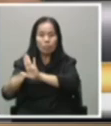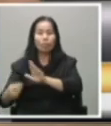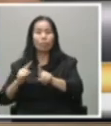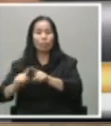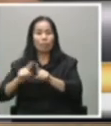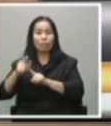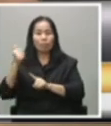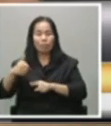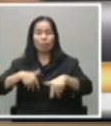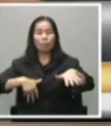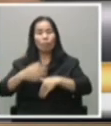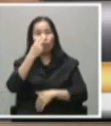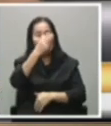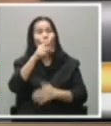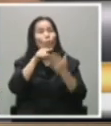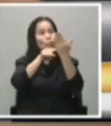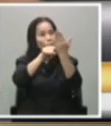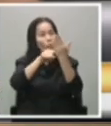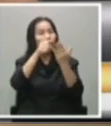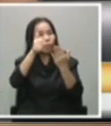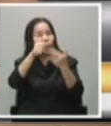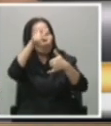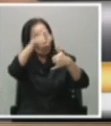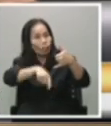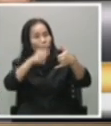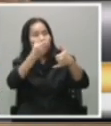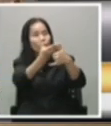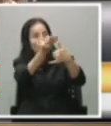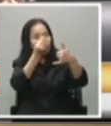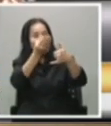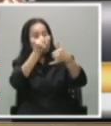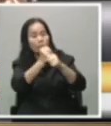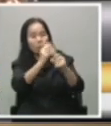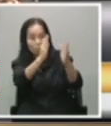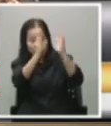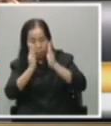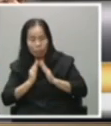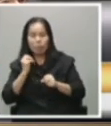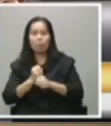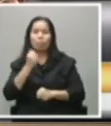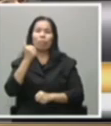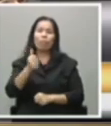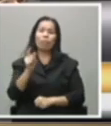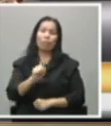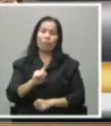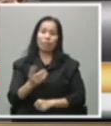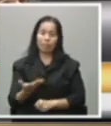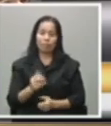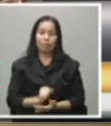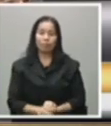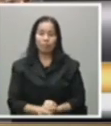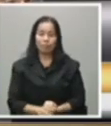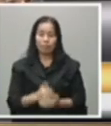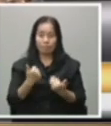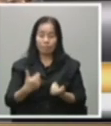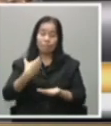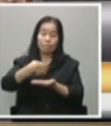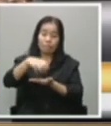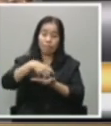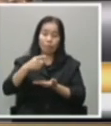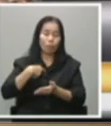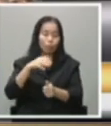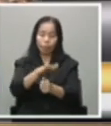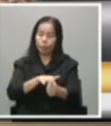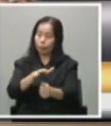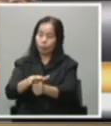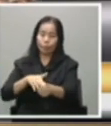วทางในการปฏิบัติให้เกิดความถูกต้องสุดท้ายผมเรียนท่านประธานว่าผมสงสารประช